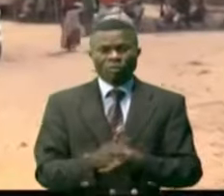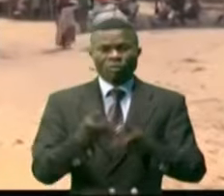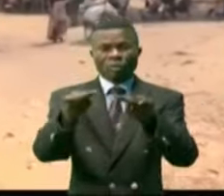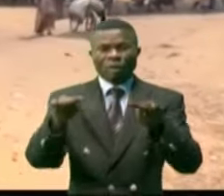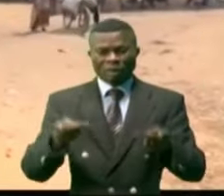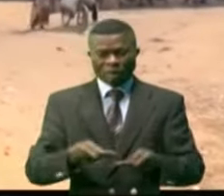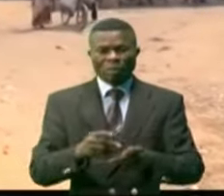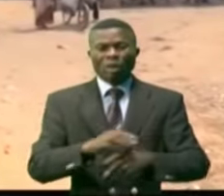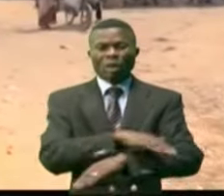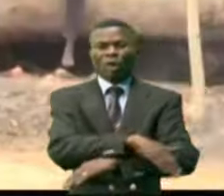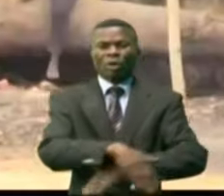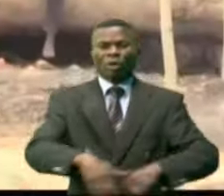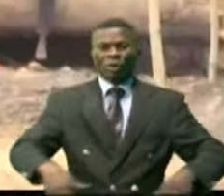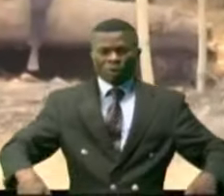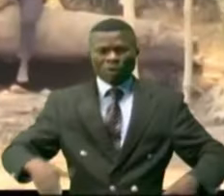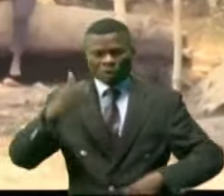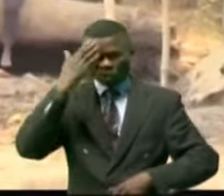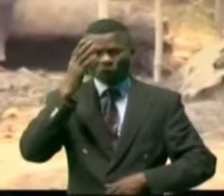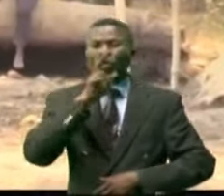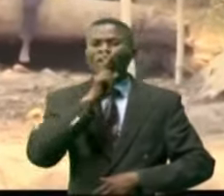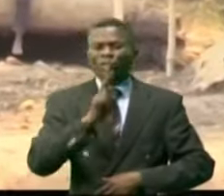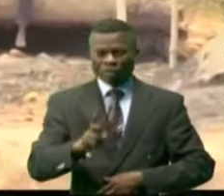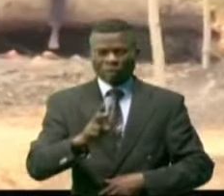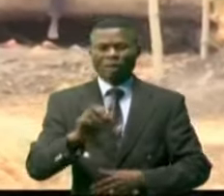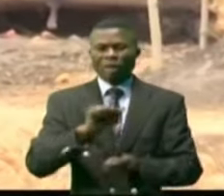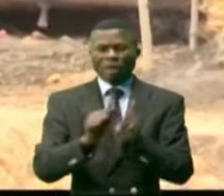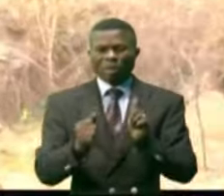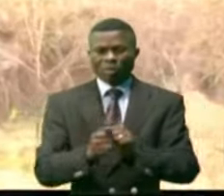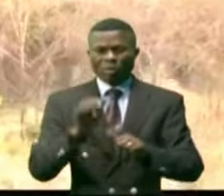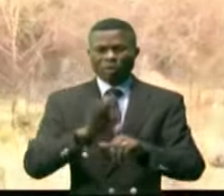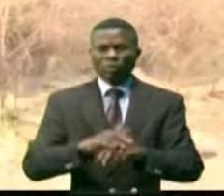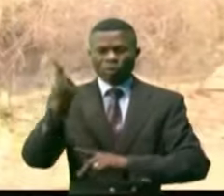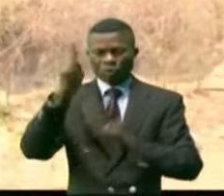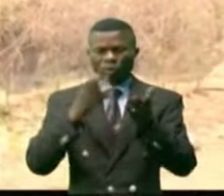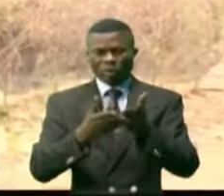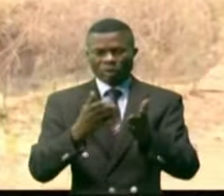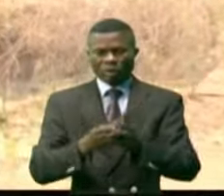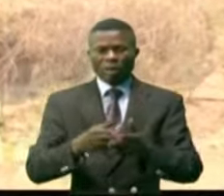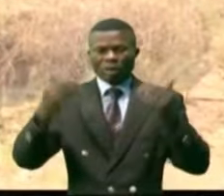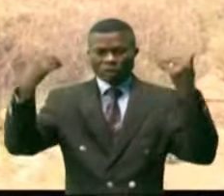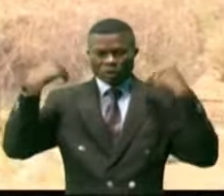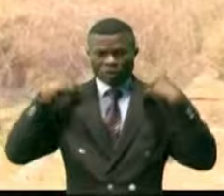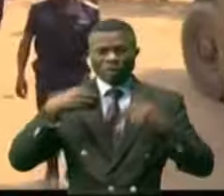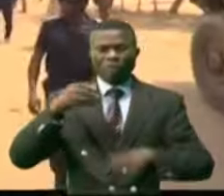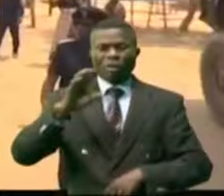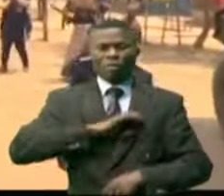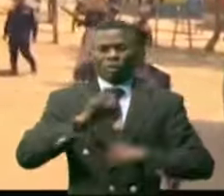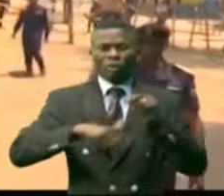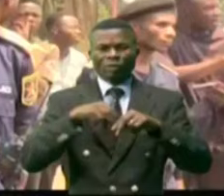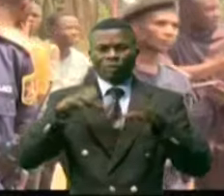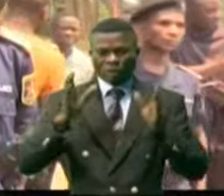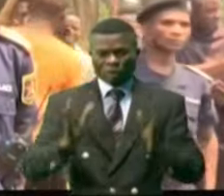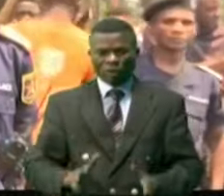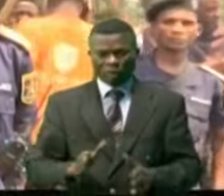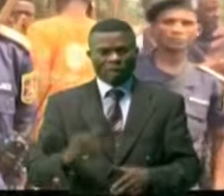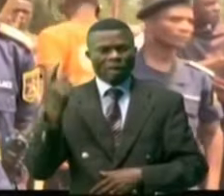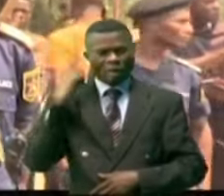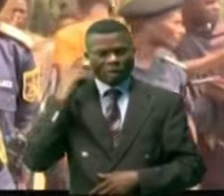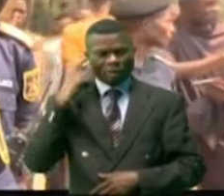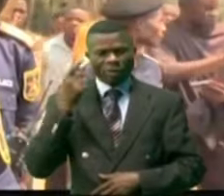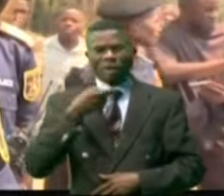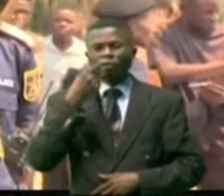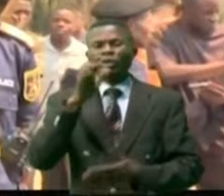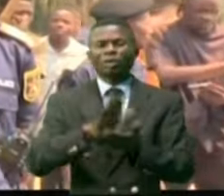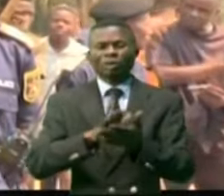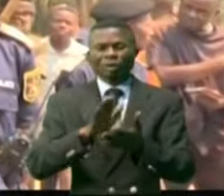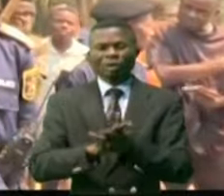de péage pour palper la réalité qu'est vue la population, le commissaire provincial de la police nationale congolaise a eu des mots justes pour remercier